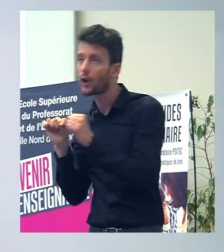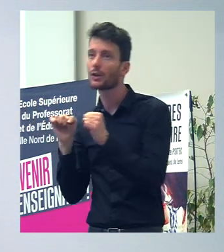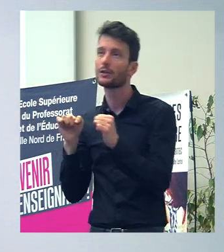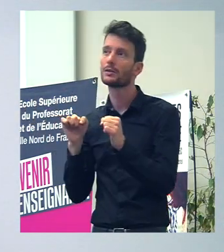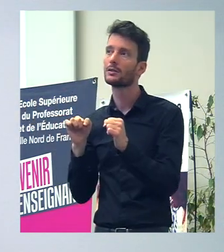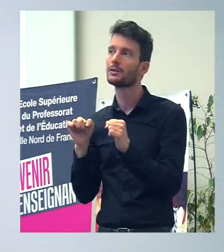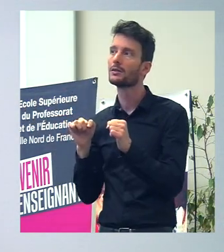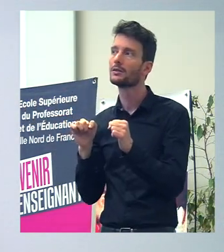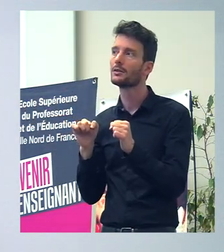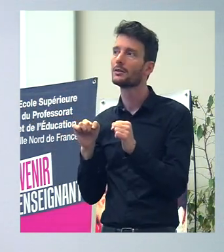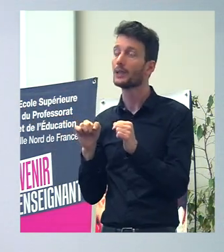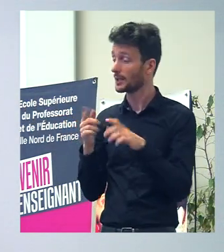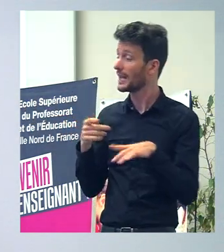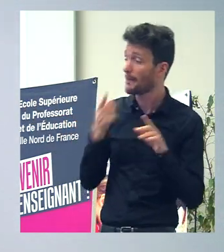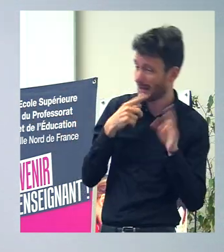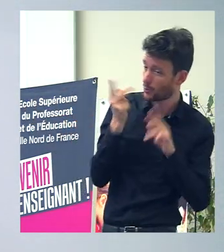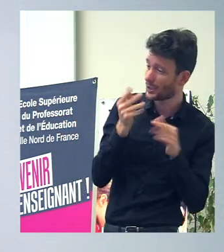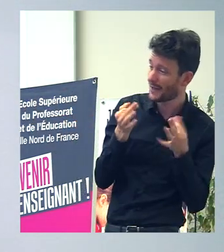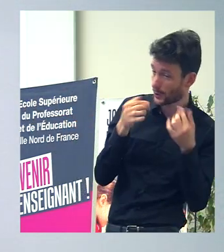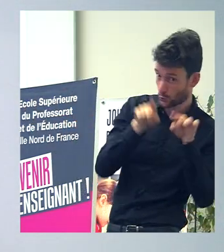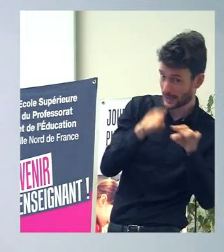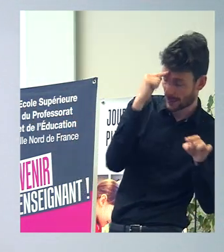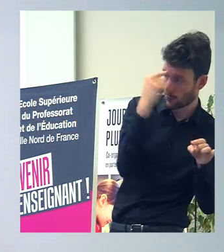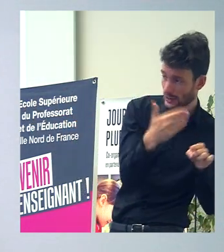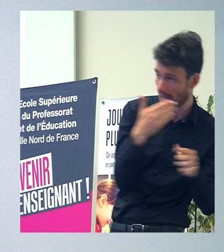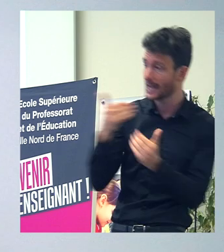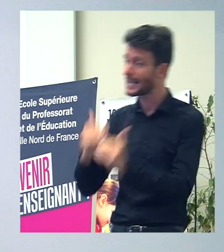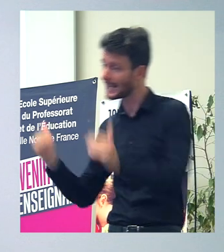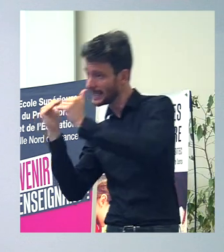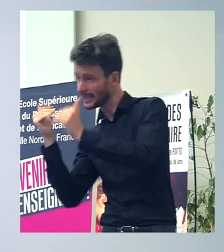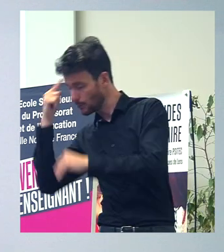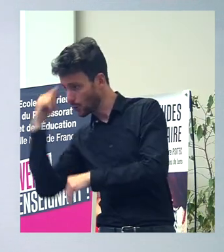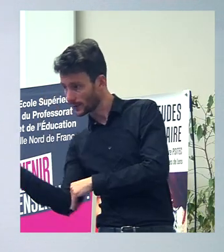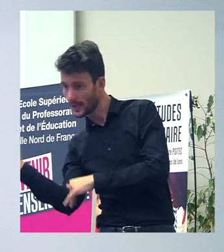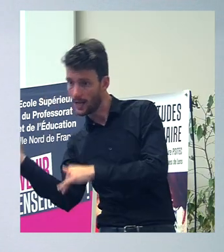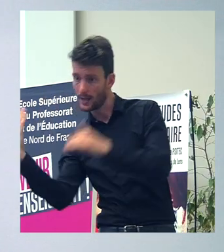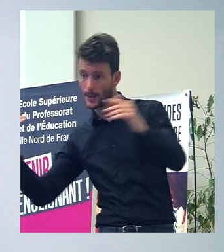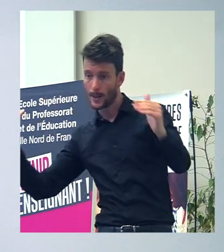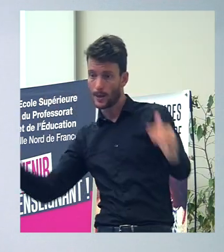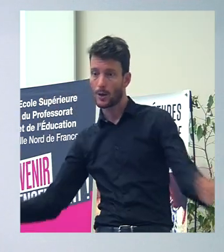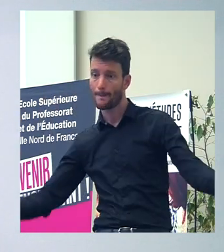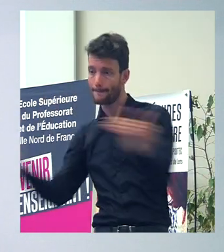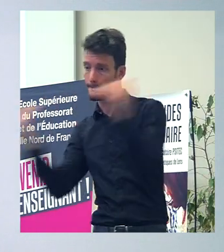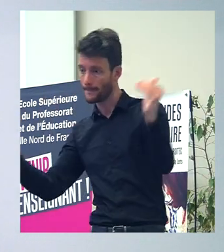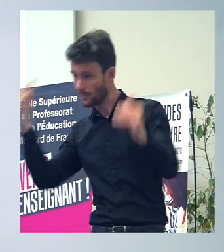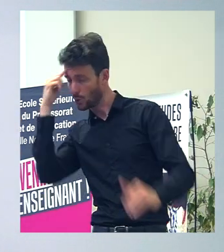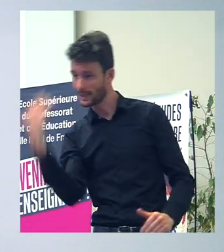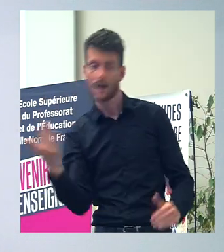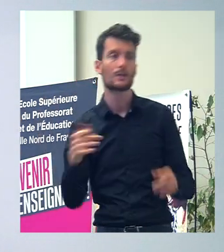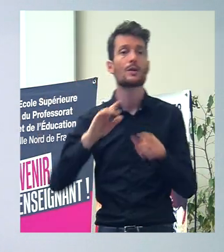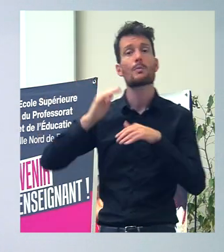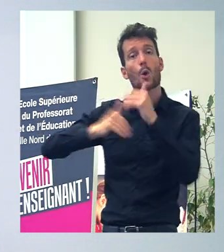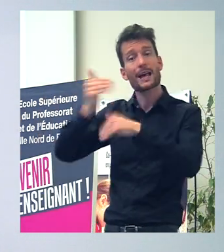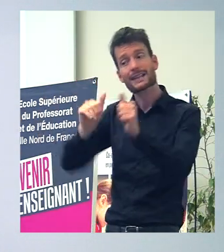parler de justice dans ce cas-ci, plutôt parler d'égalité dans ce cas-là, d'équité dans ce cas-là. Donc progresser par conclusion